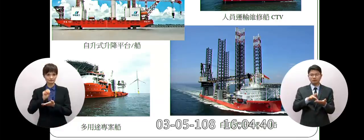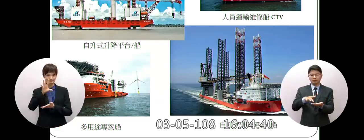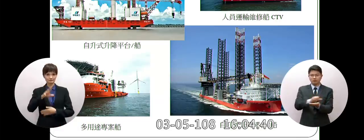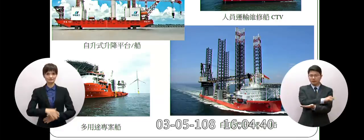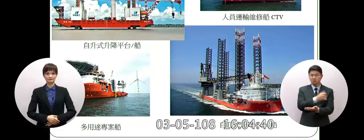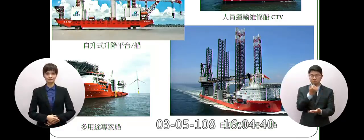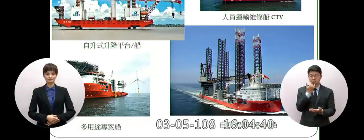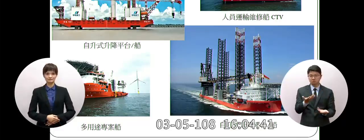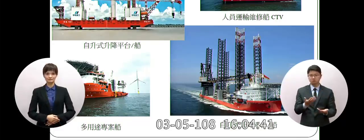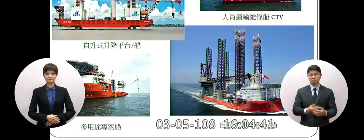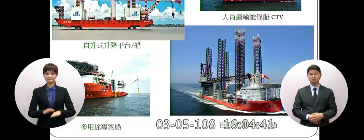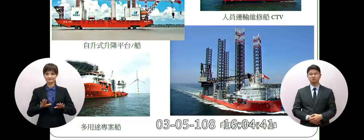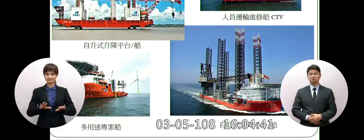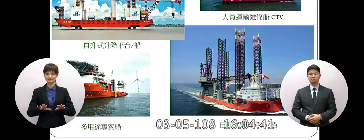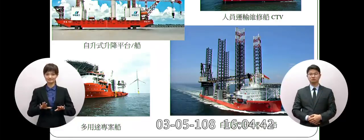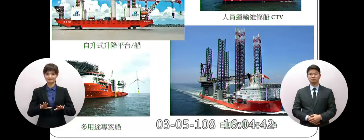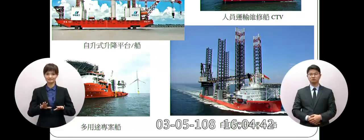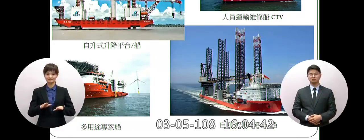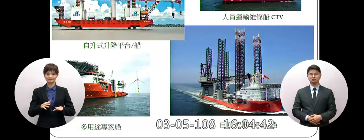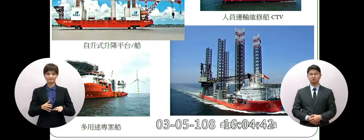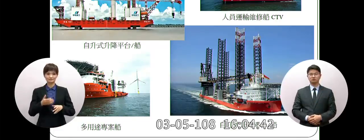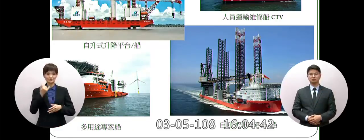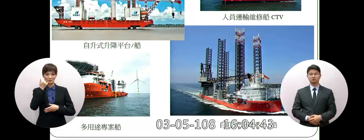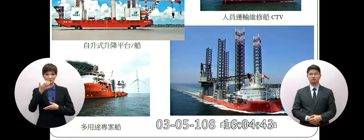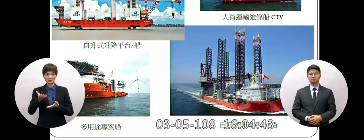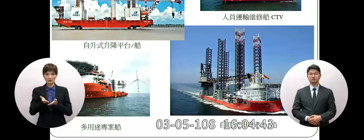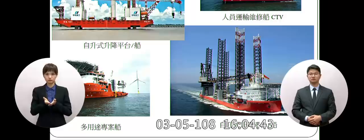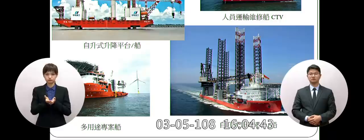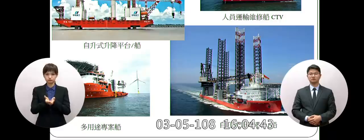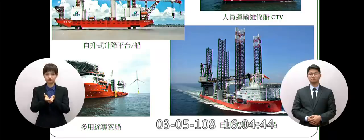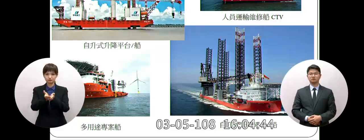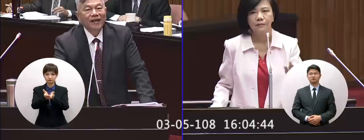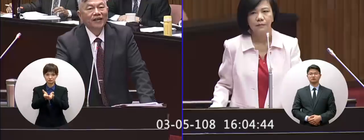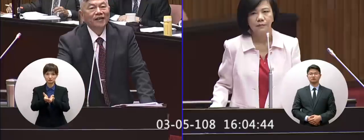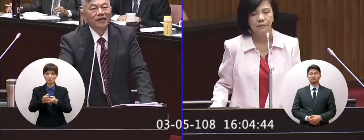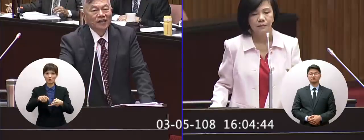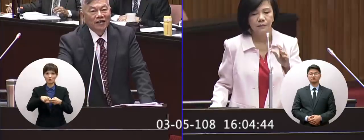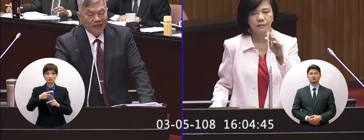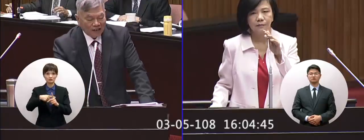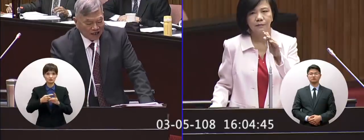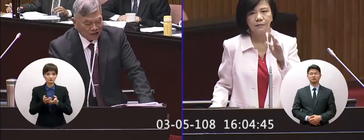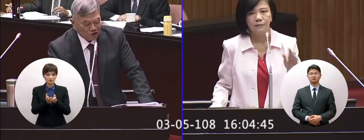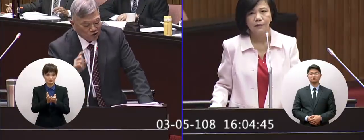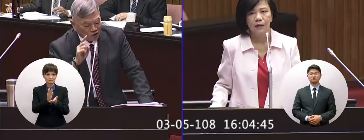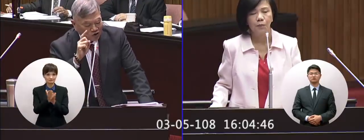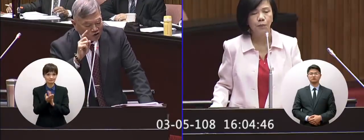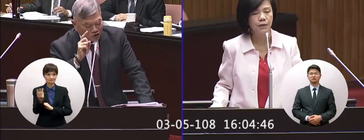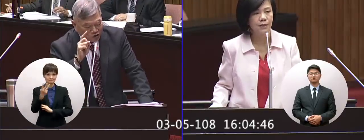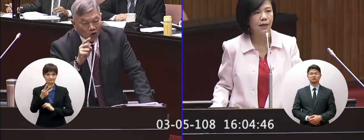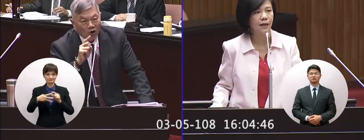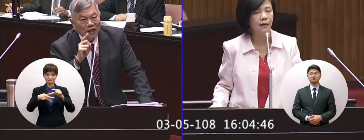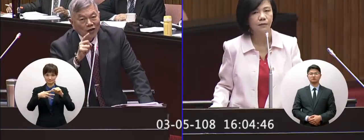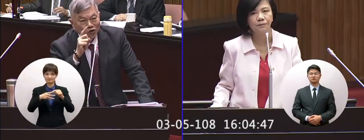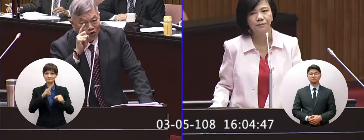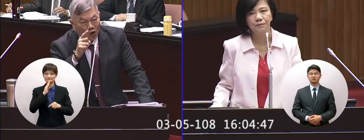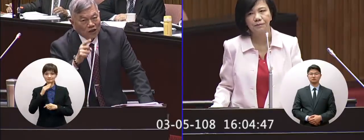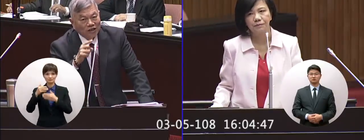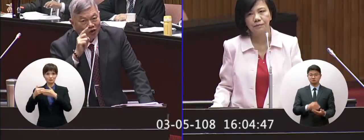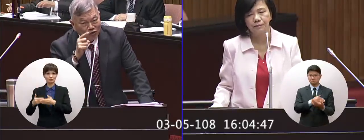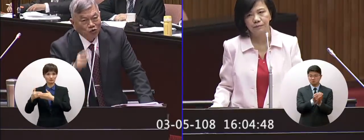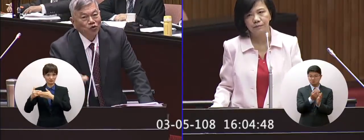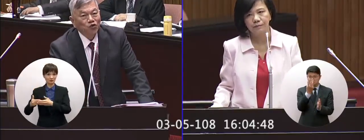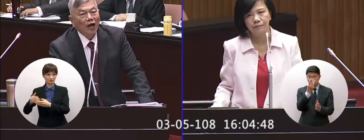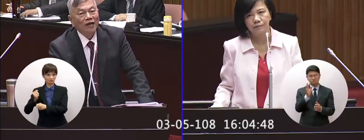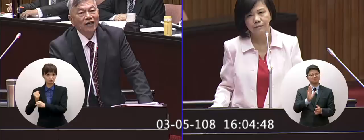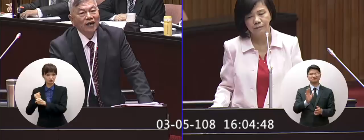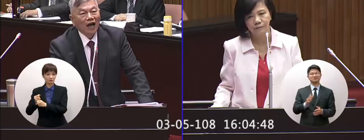大概呢，现在这个海事工程的船大概有3类，一类叫做中国大陆做的